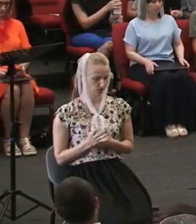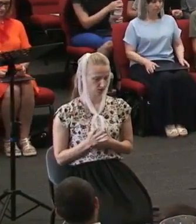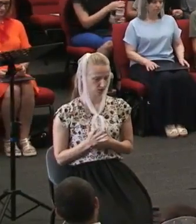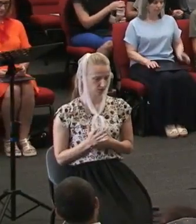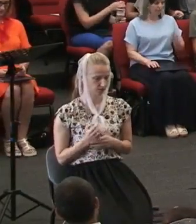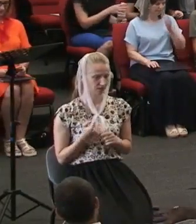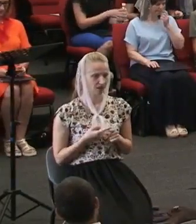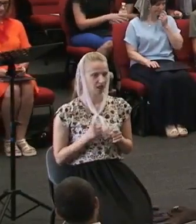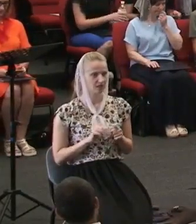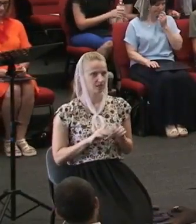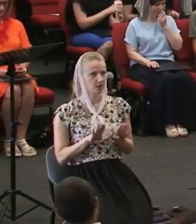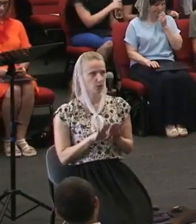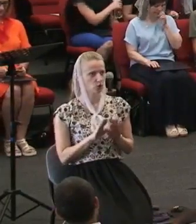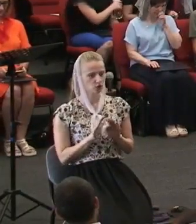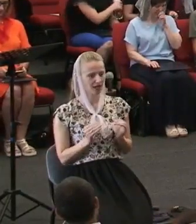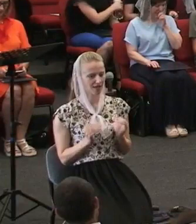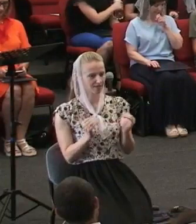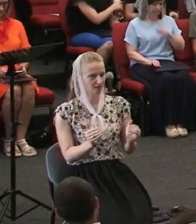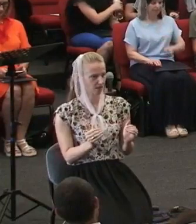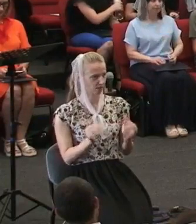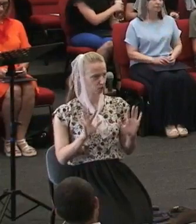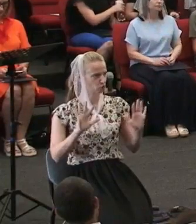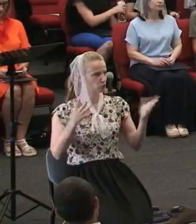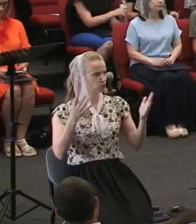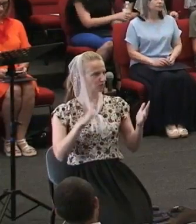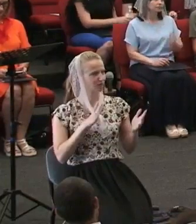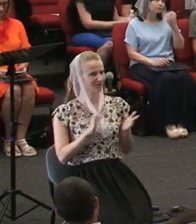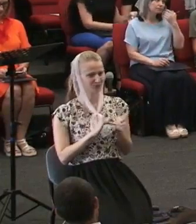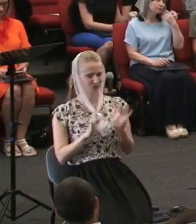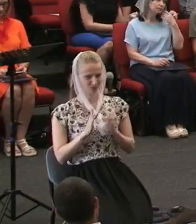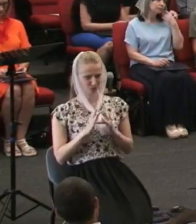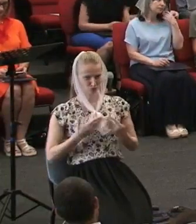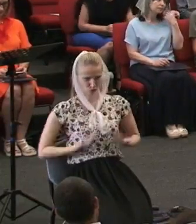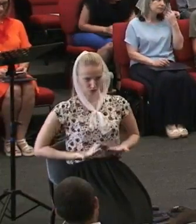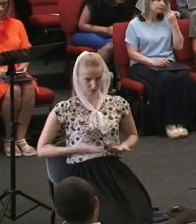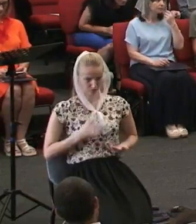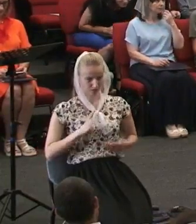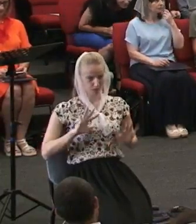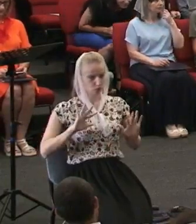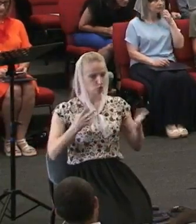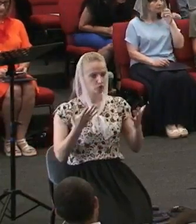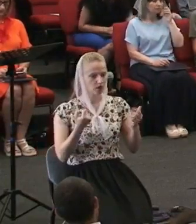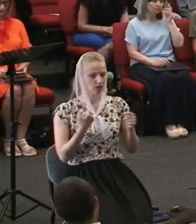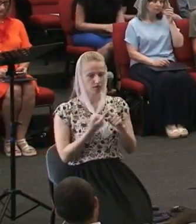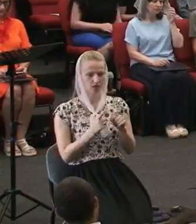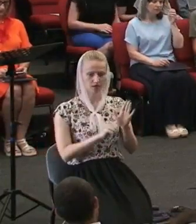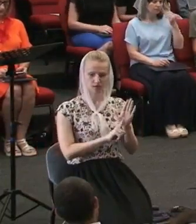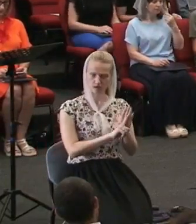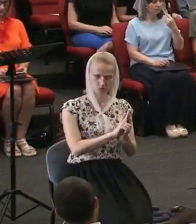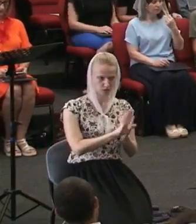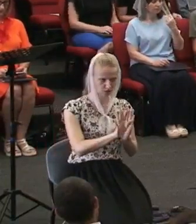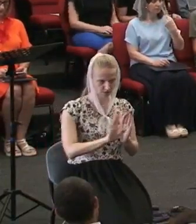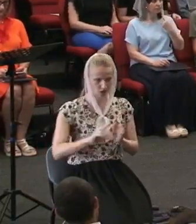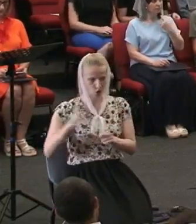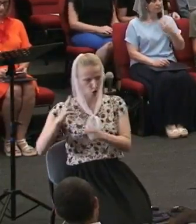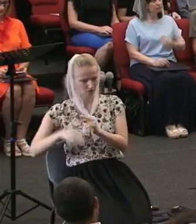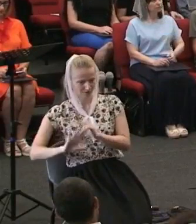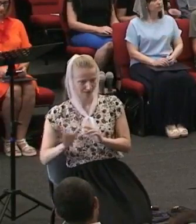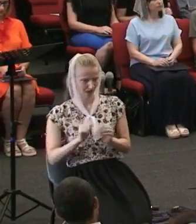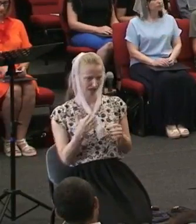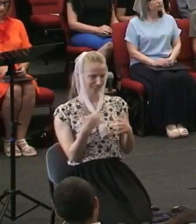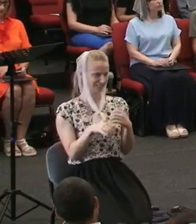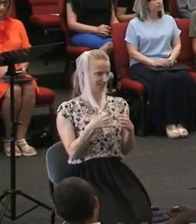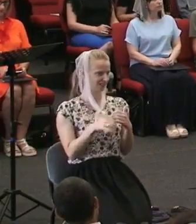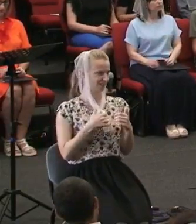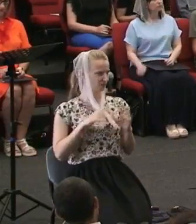– це такий етап або така подія в житті Ісуса Христа, яка відбулася і не на початку, і не в кінці, а десь от